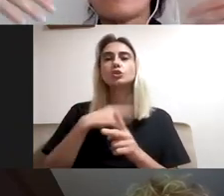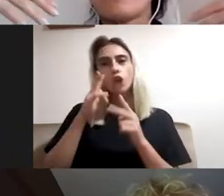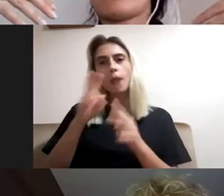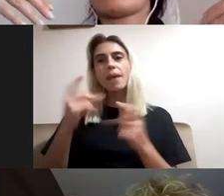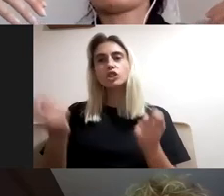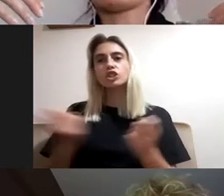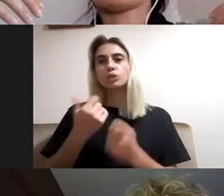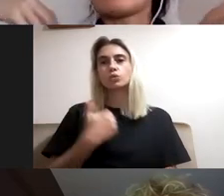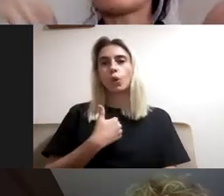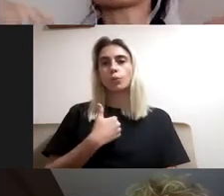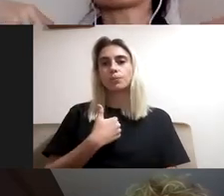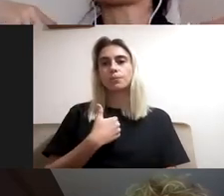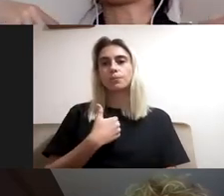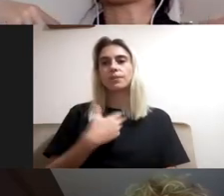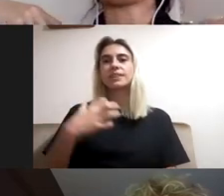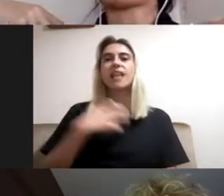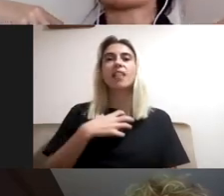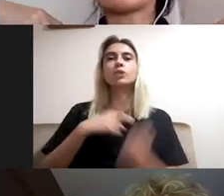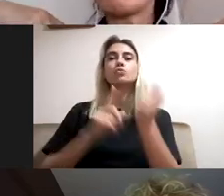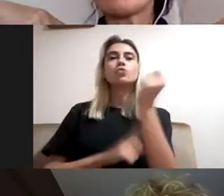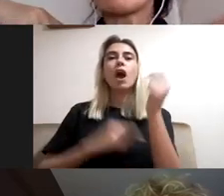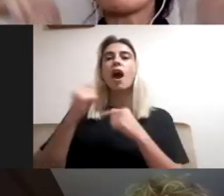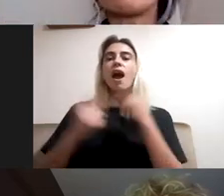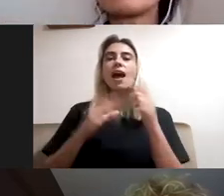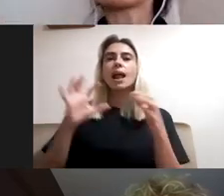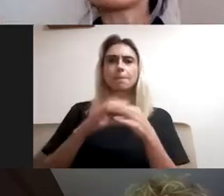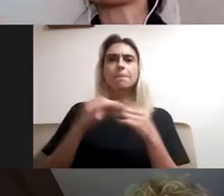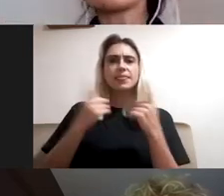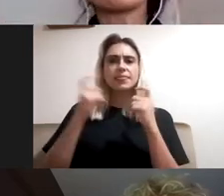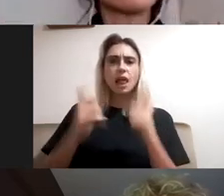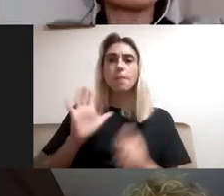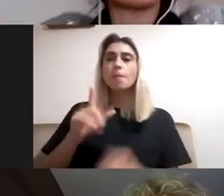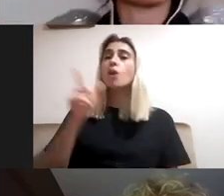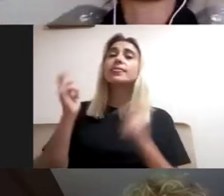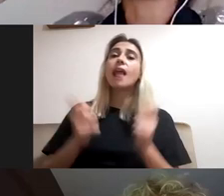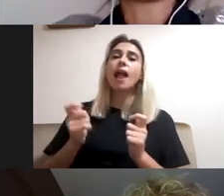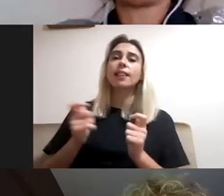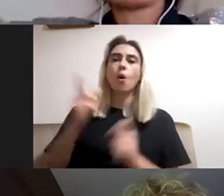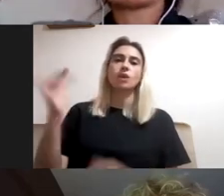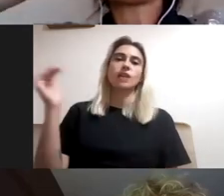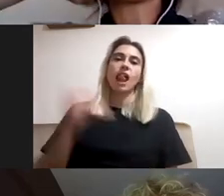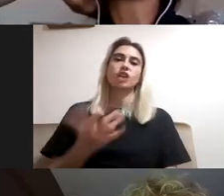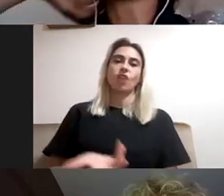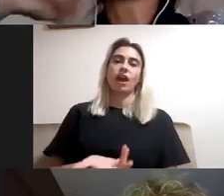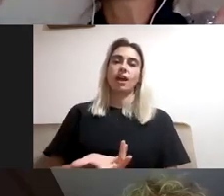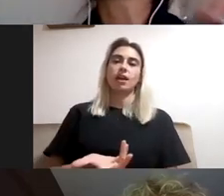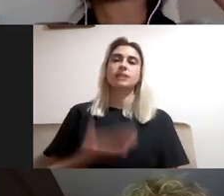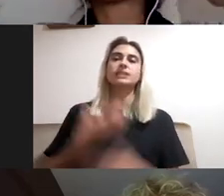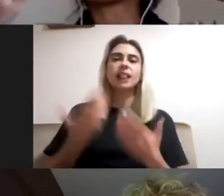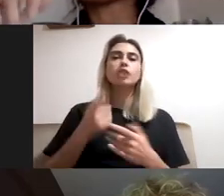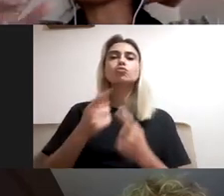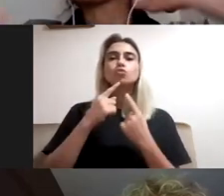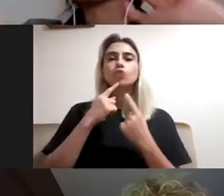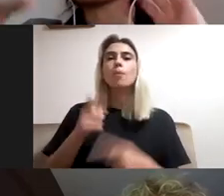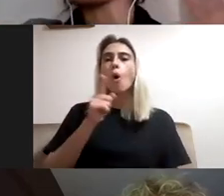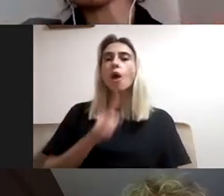Ben kendi kuşağımla ilgili bir yerlerdeyim ama onlar nerede? Çünkü onlar gelecek. Zaten şunu söylüyorum onlara da.